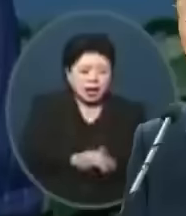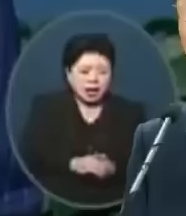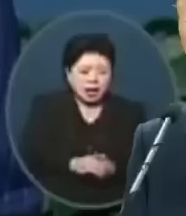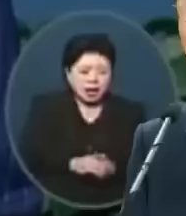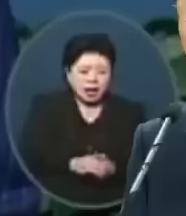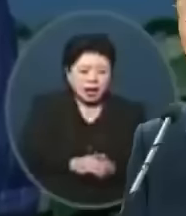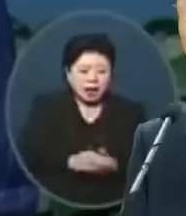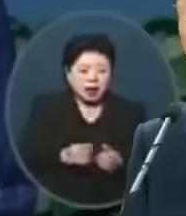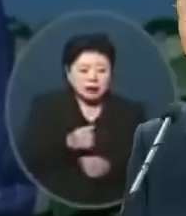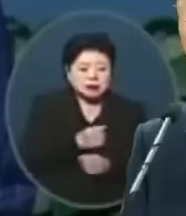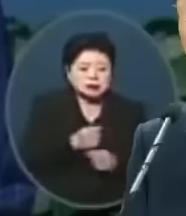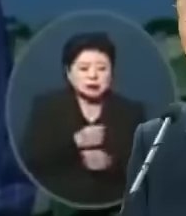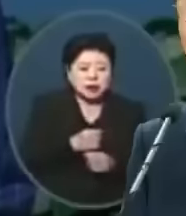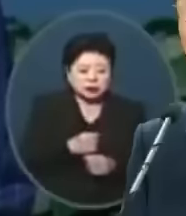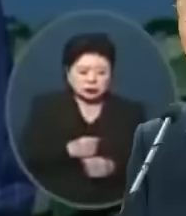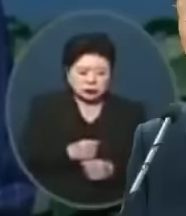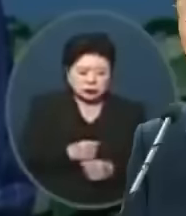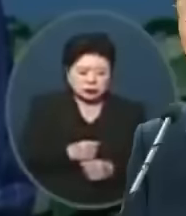끈을 묶고 가지고서